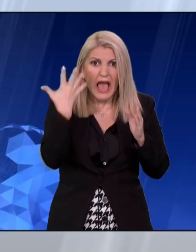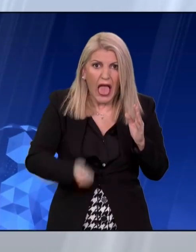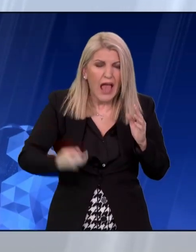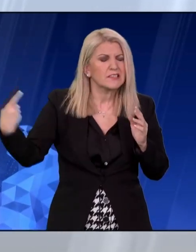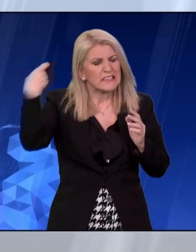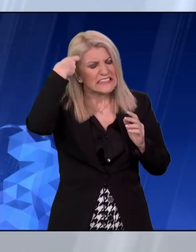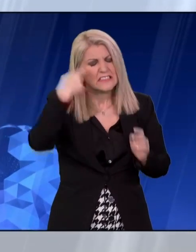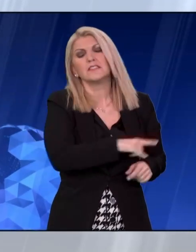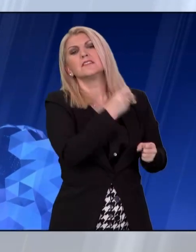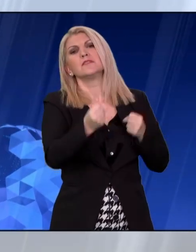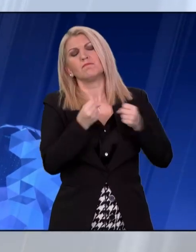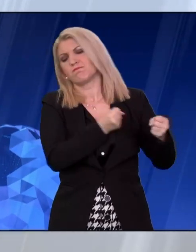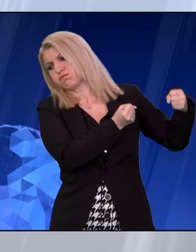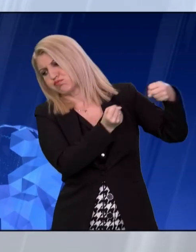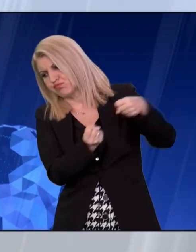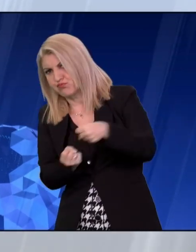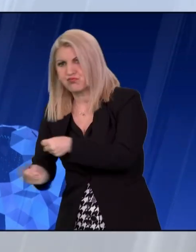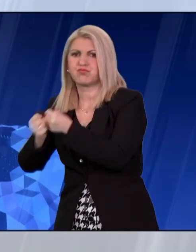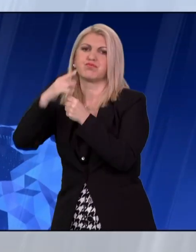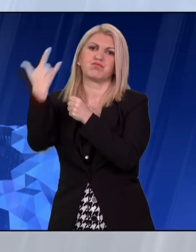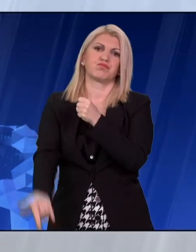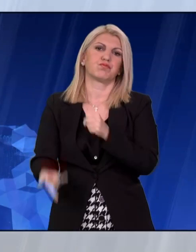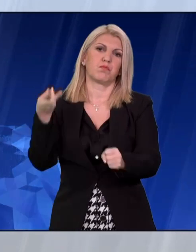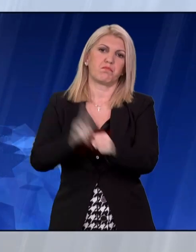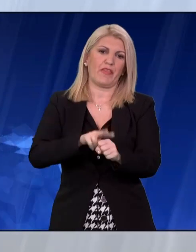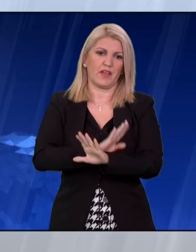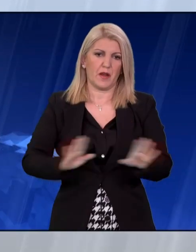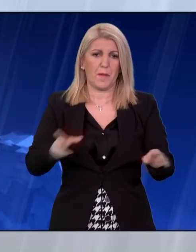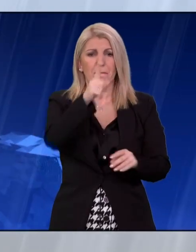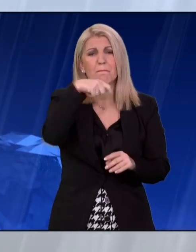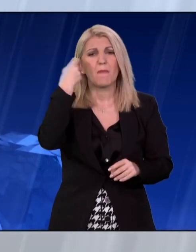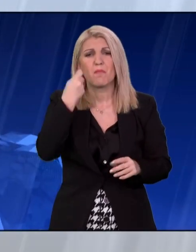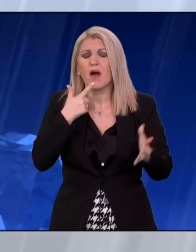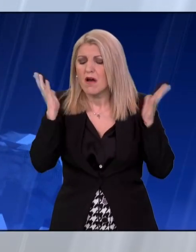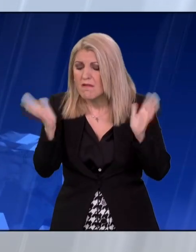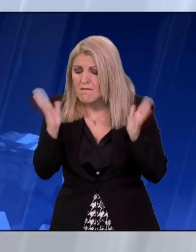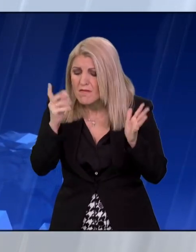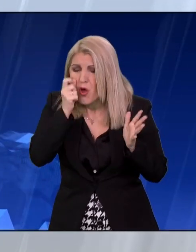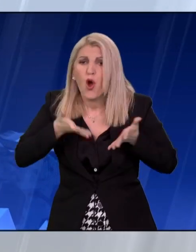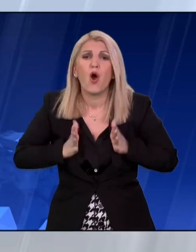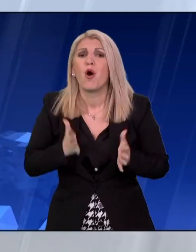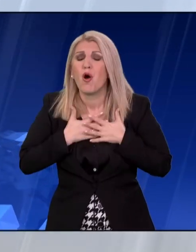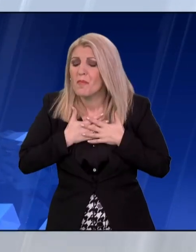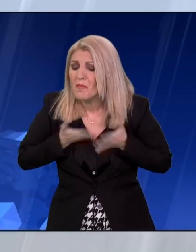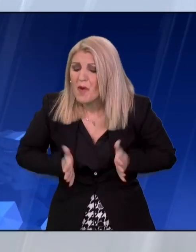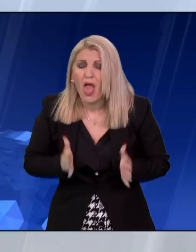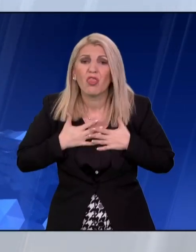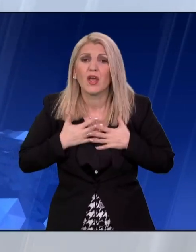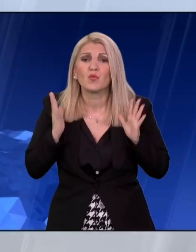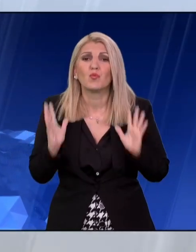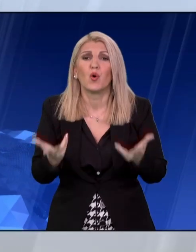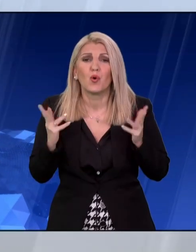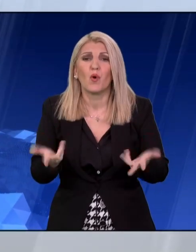που λάδι πού είσαι σαι παιδί μου σου φωνάζω ανείπωτος ο πόνος της μάνας τα λόγια